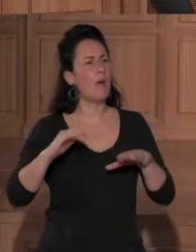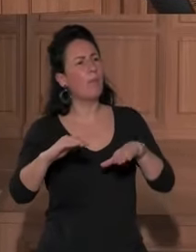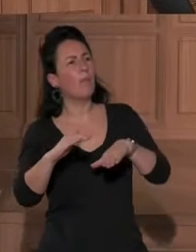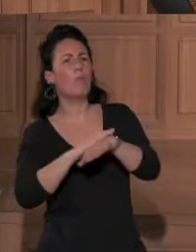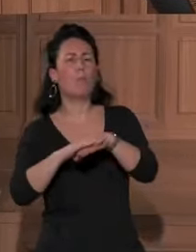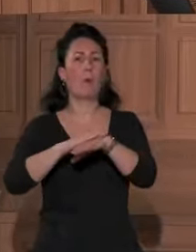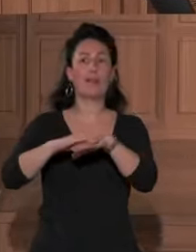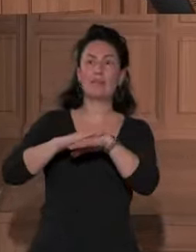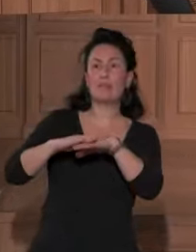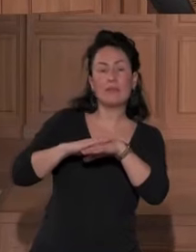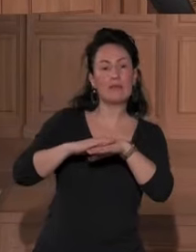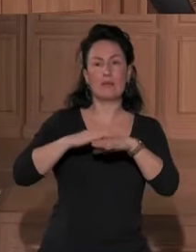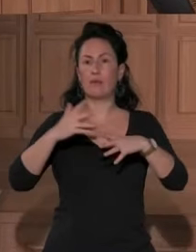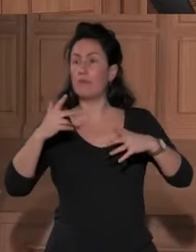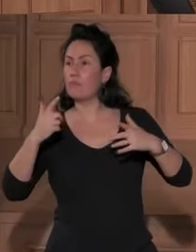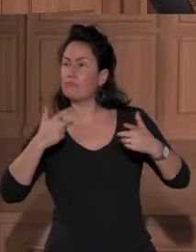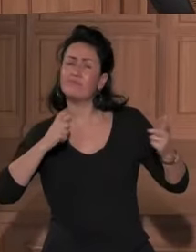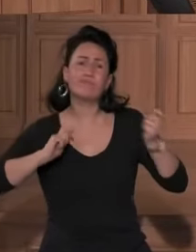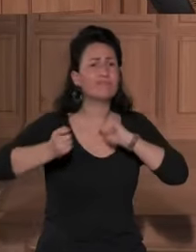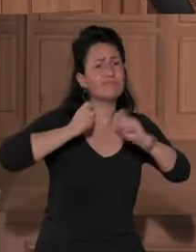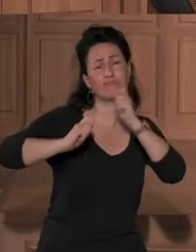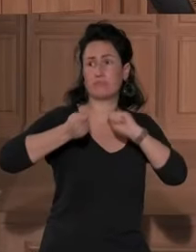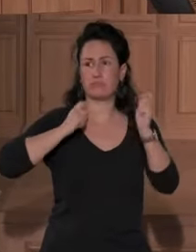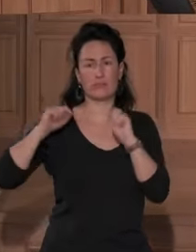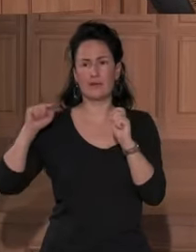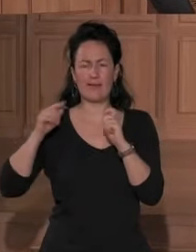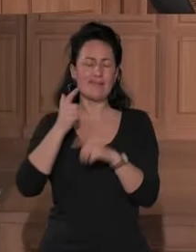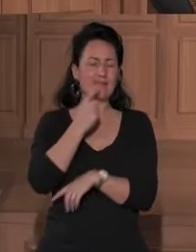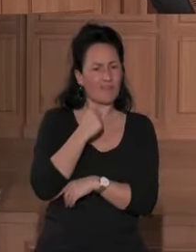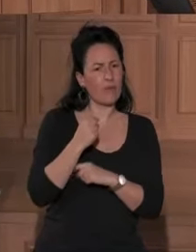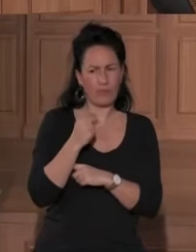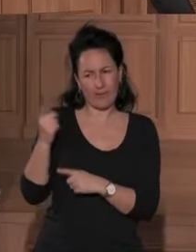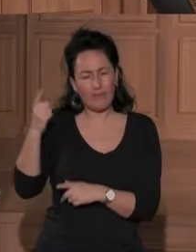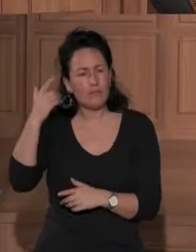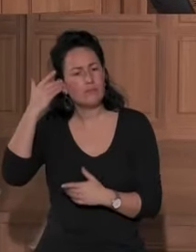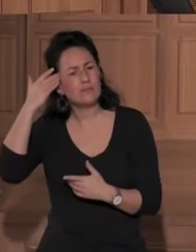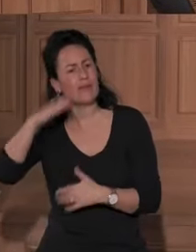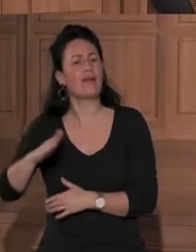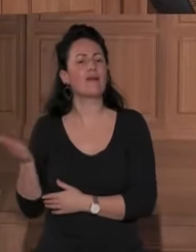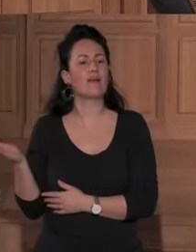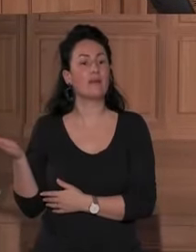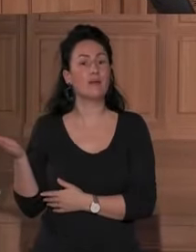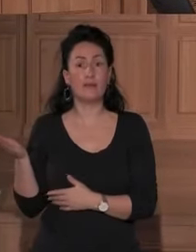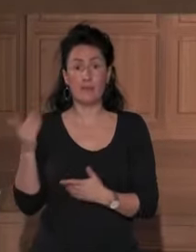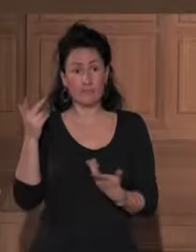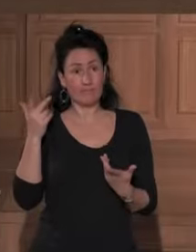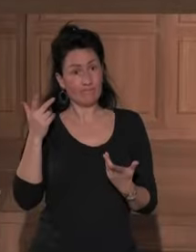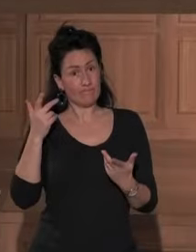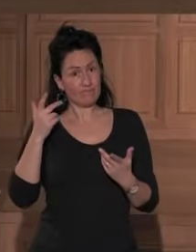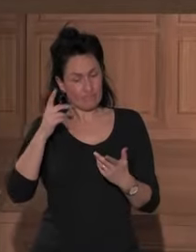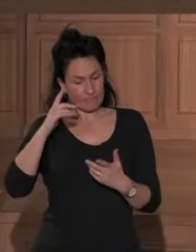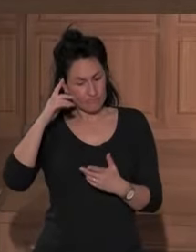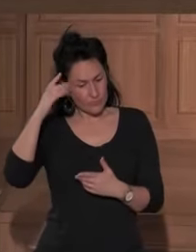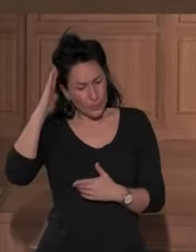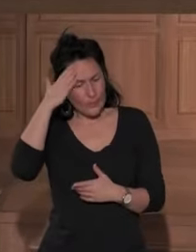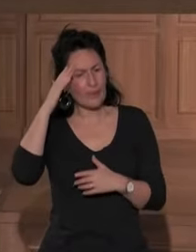publiques par rapport à l'autisme, par rapport, je ne dis pas que l'autisme, aux personnes... situation de handicap. Comme ce